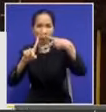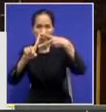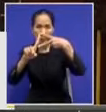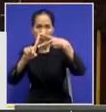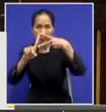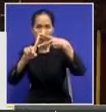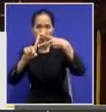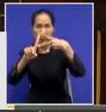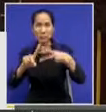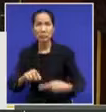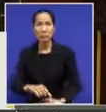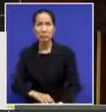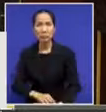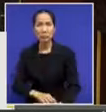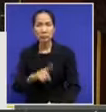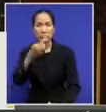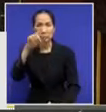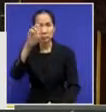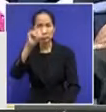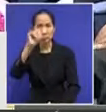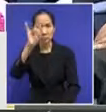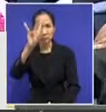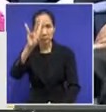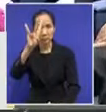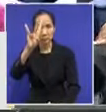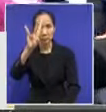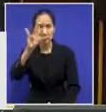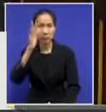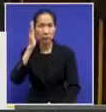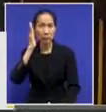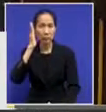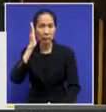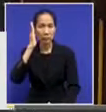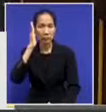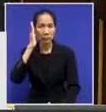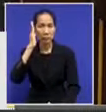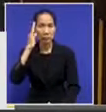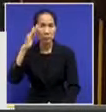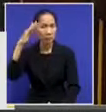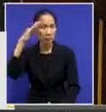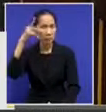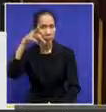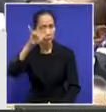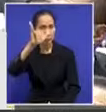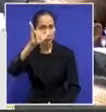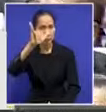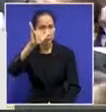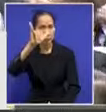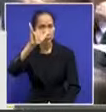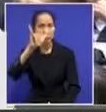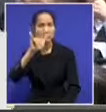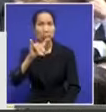จึงรุ่งเรืองกิจครับ 147พลเอกชเวงศักดิ์ทองสลวย พลเอกประยุทธ์จันโอชาครับ